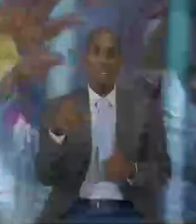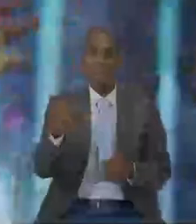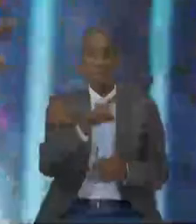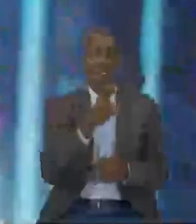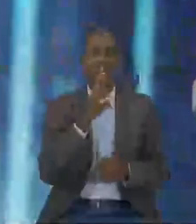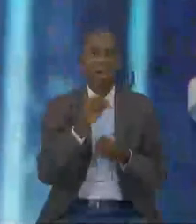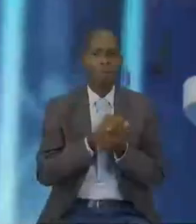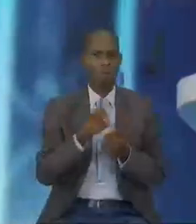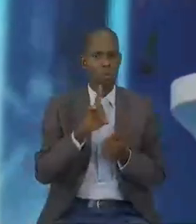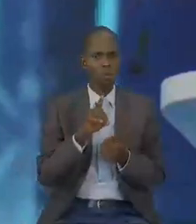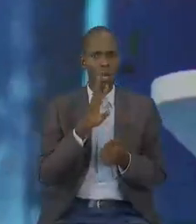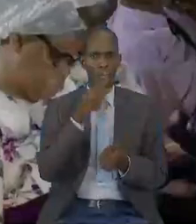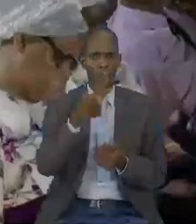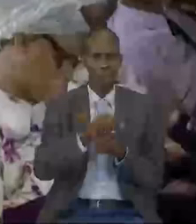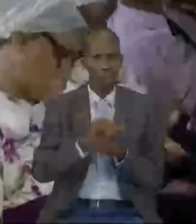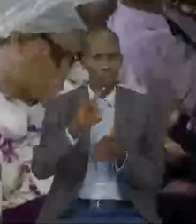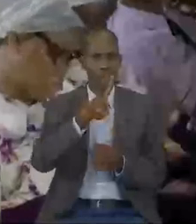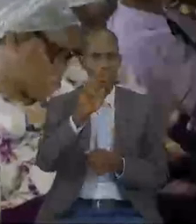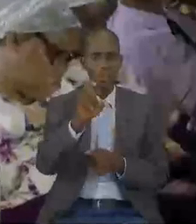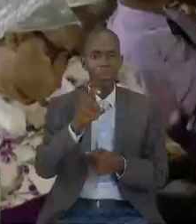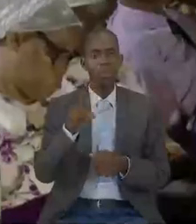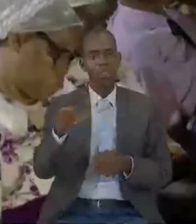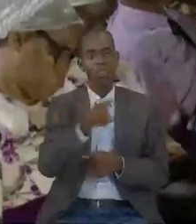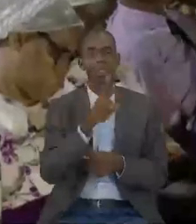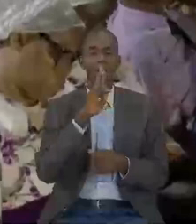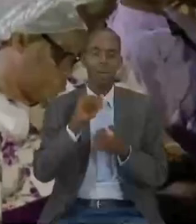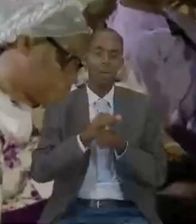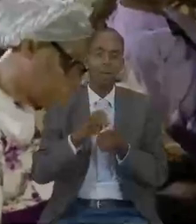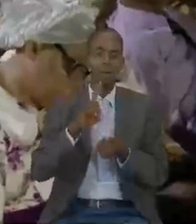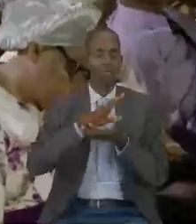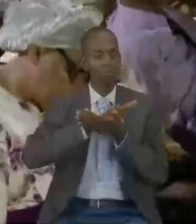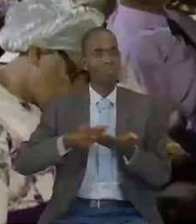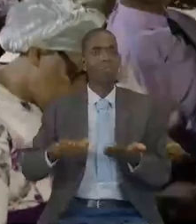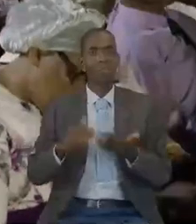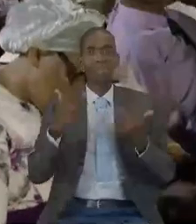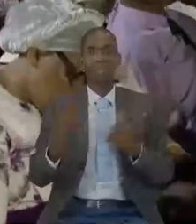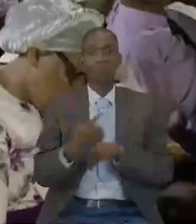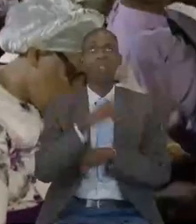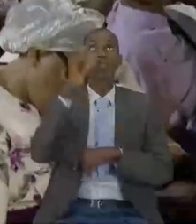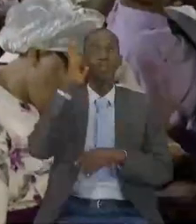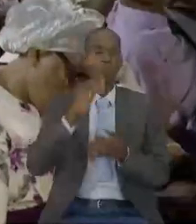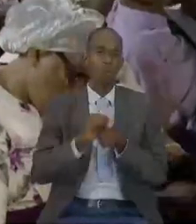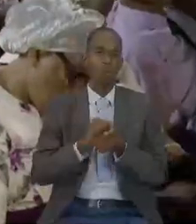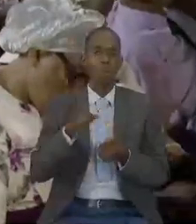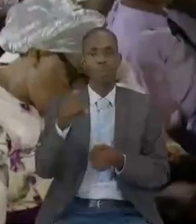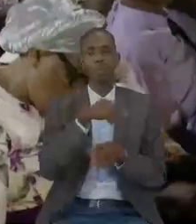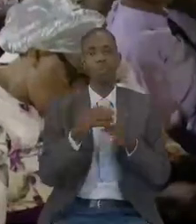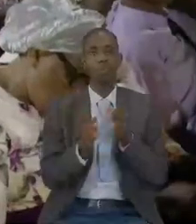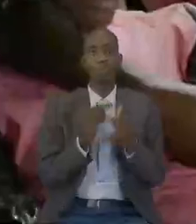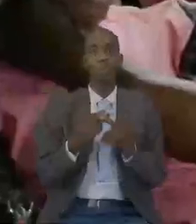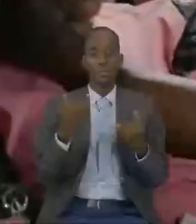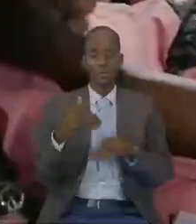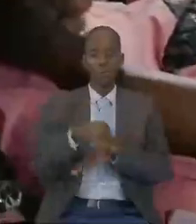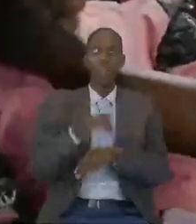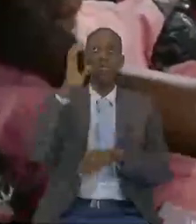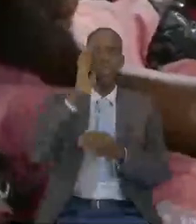été lavés, mais vous avez été lavés. Est-ce que je parle de quelqu'un là-bas? Mais vous avez été lavé. Aujourd'hui, tu seras, il va te laver. Ce